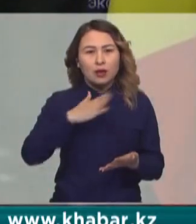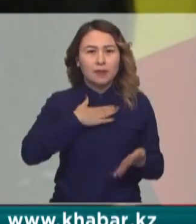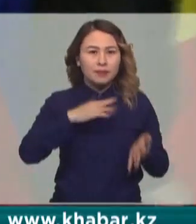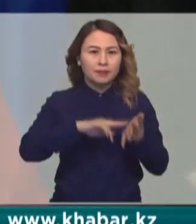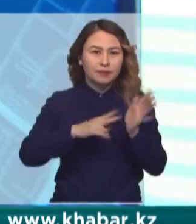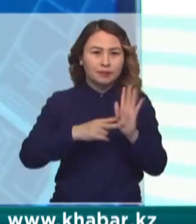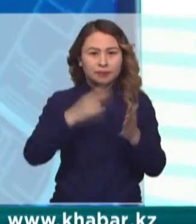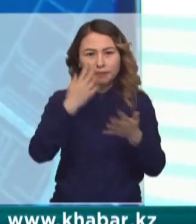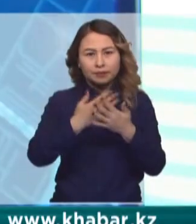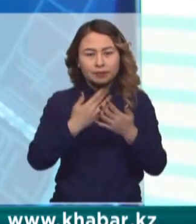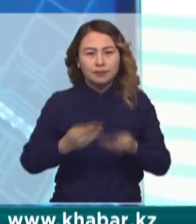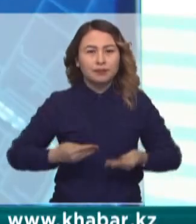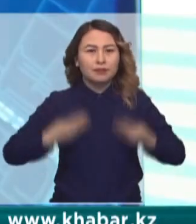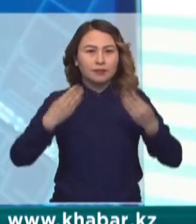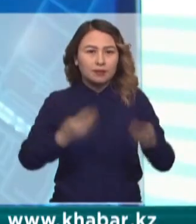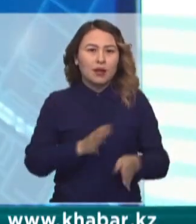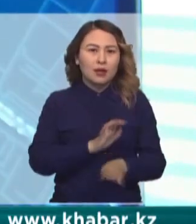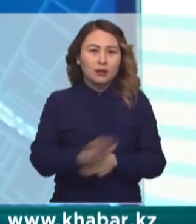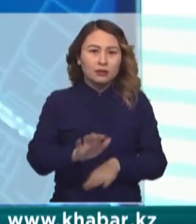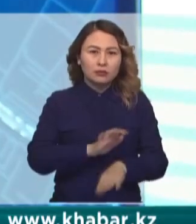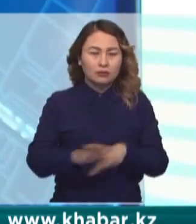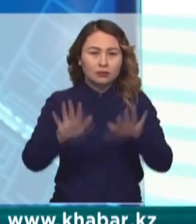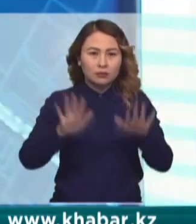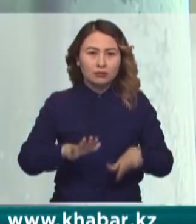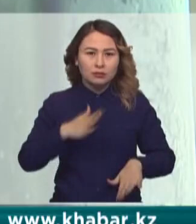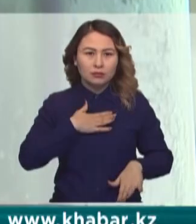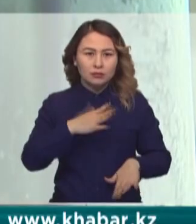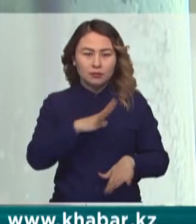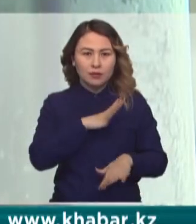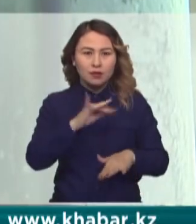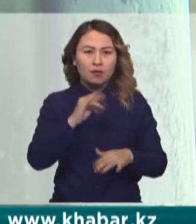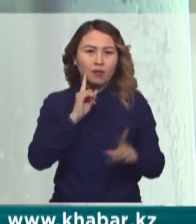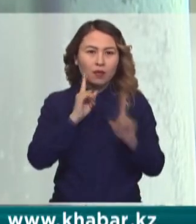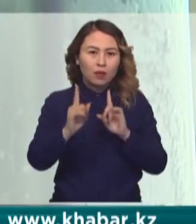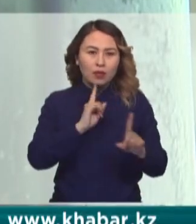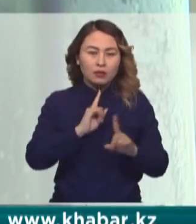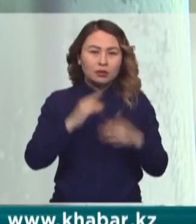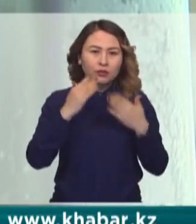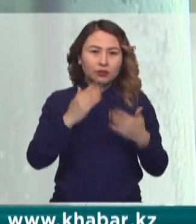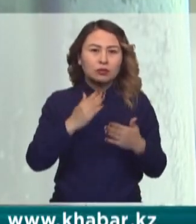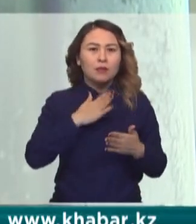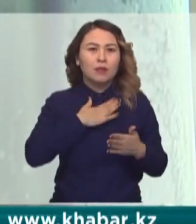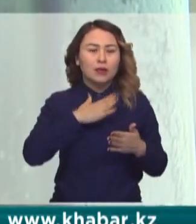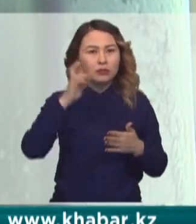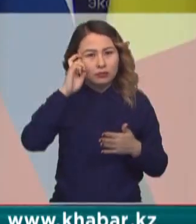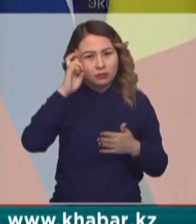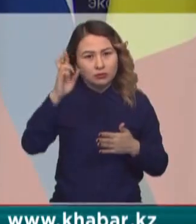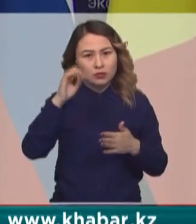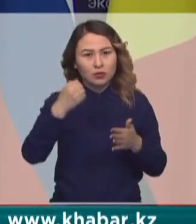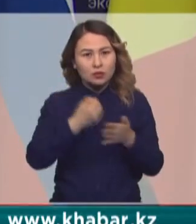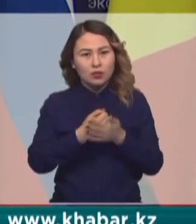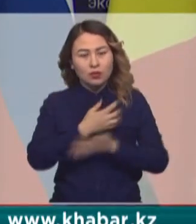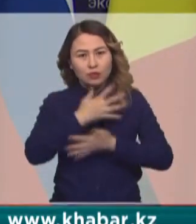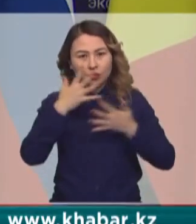жобамызды көрсеттік. Жалпы экспорт біздің приоритетіміз. Бұл форум ол біздің үкіметтен бізге үлкен